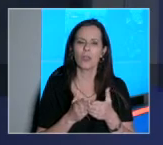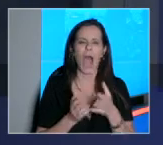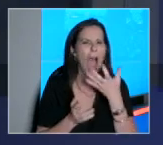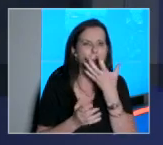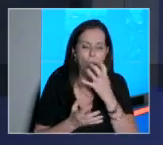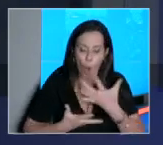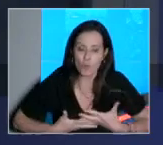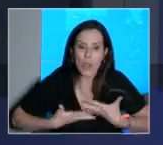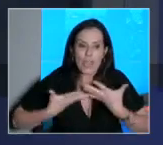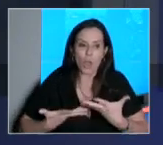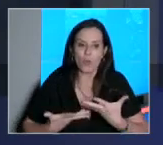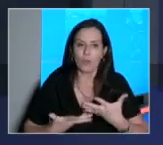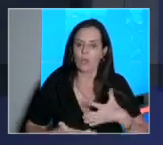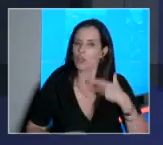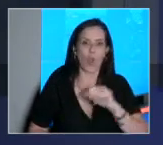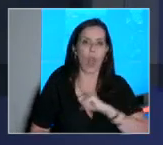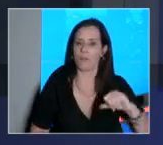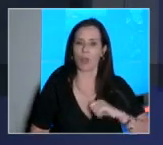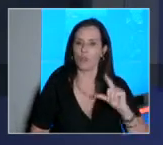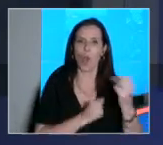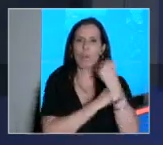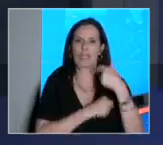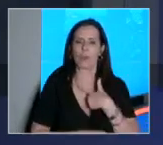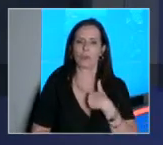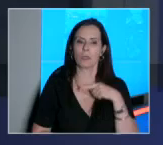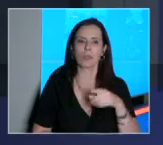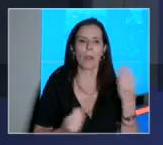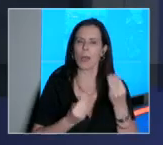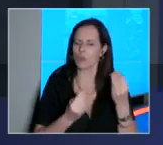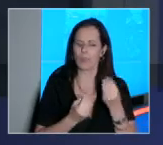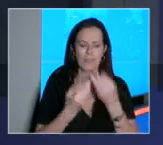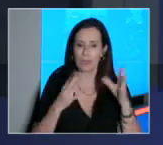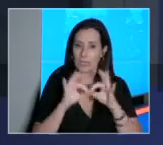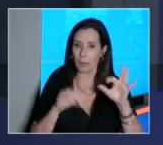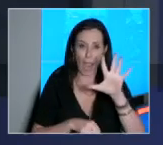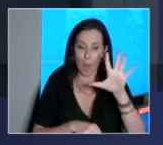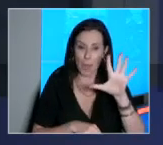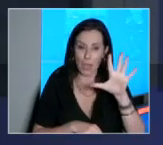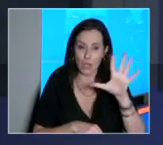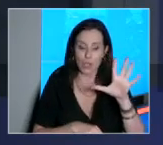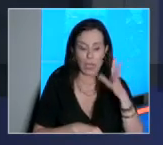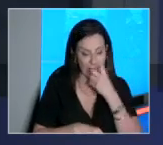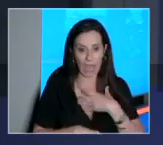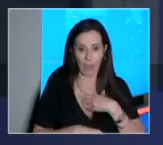והחום שנתנו, הרגישו שאנחנו לא לבד, שלא ינצחו אותנו. זה היה משהו נפלא, זה התחיל בחמש אחר הצהריים לצערנו, ועד ארבע לפנות